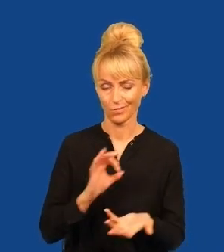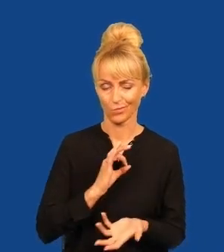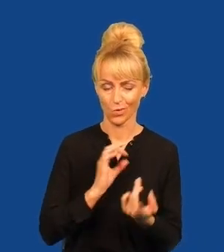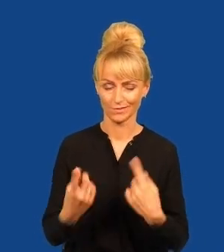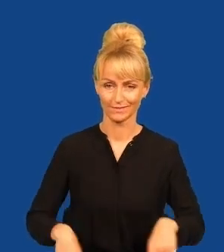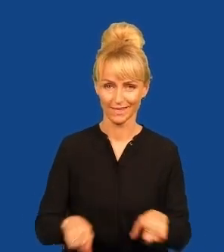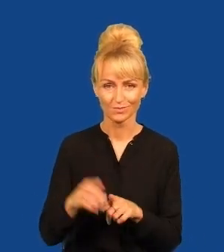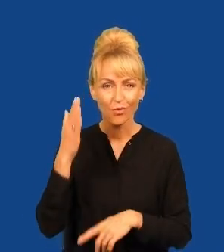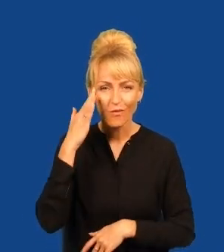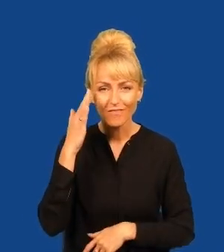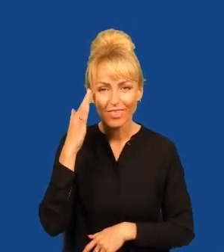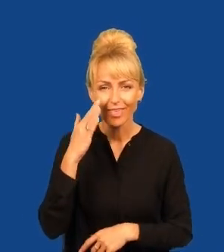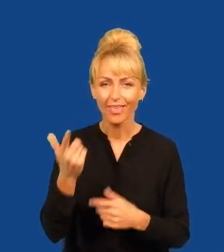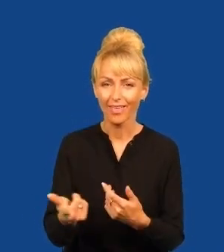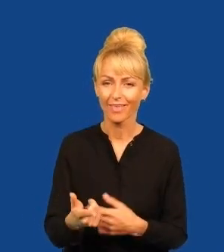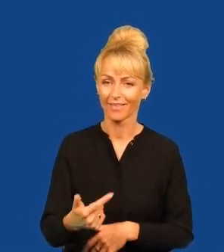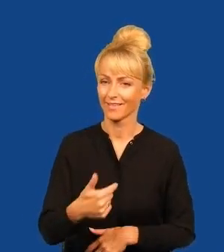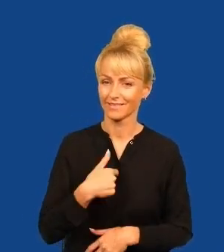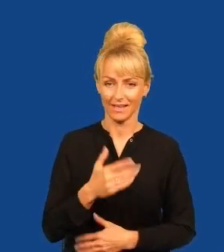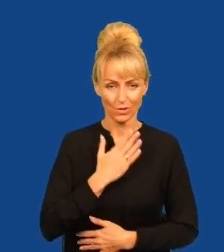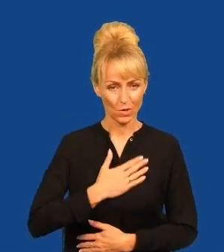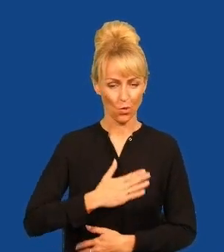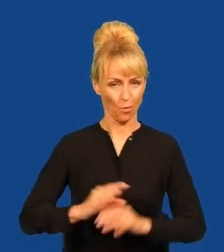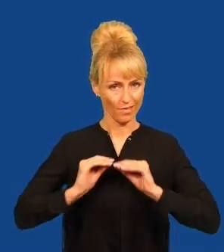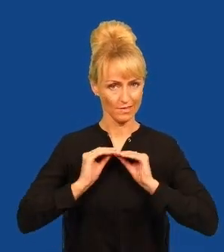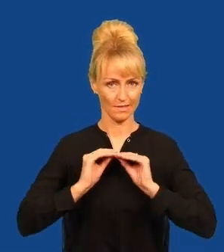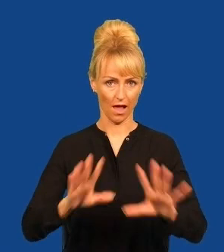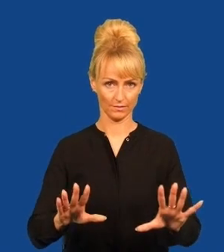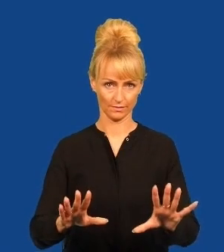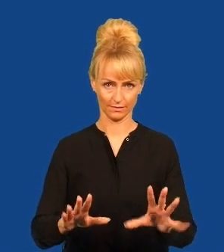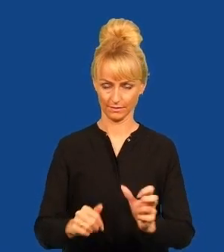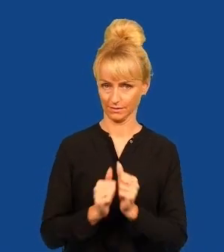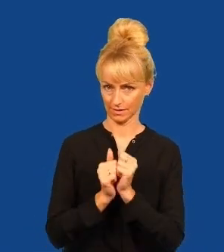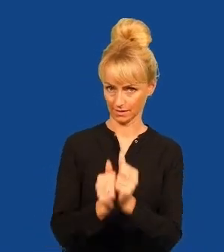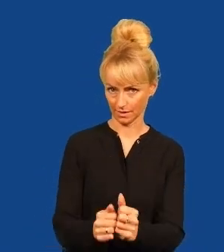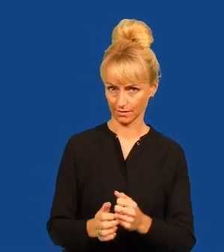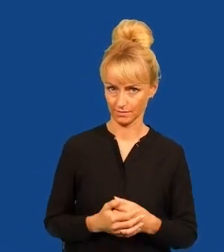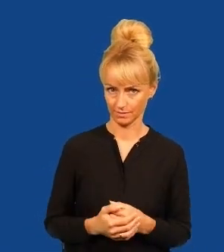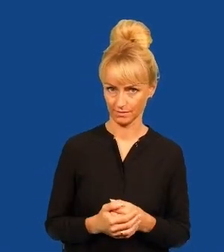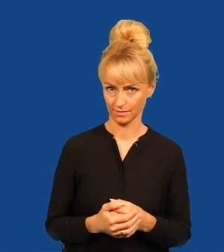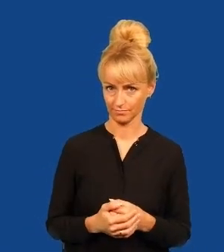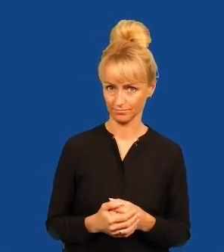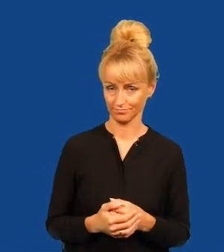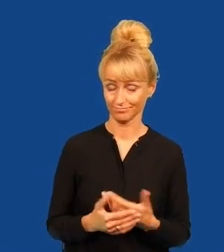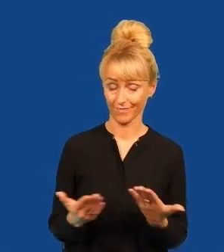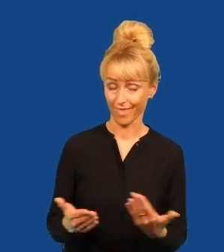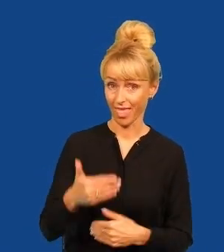trzy słowa. W jasny sposób, żebyśmy mogli używać